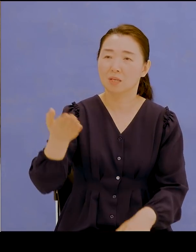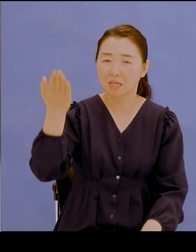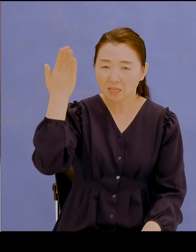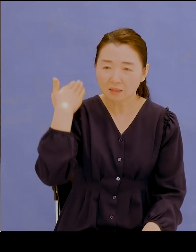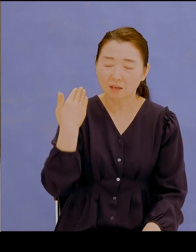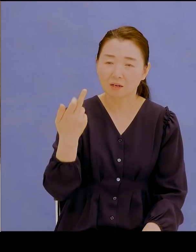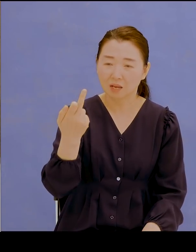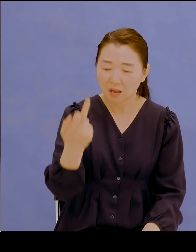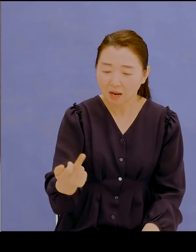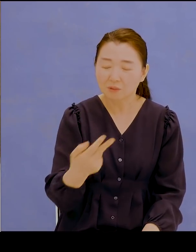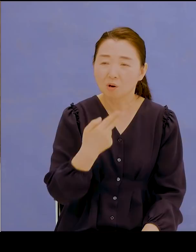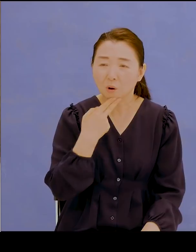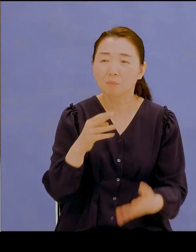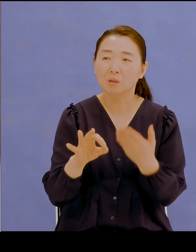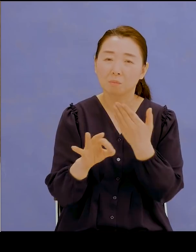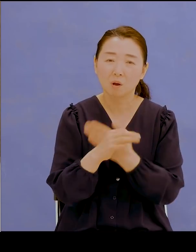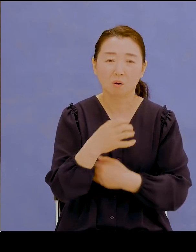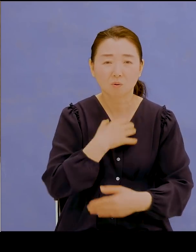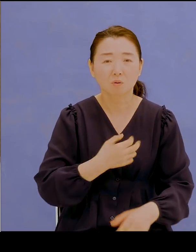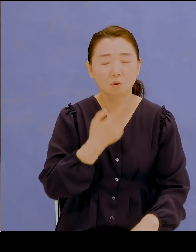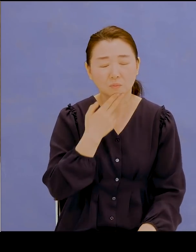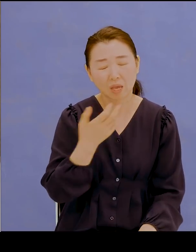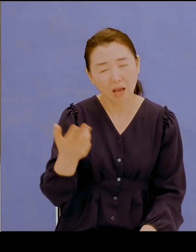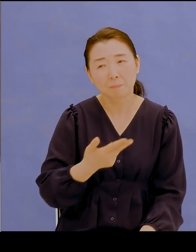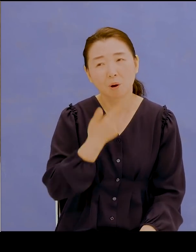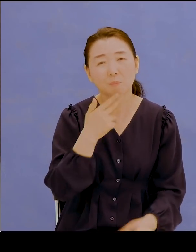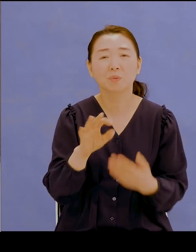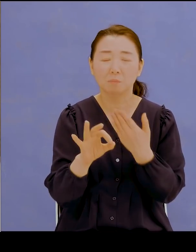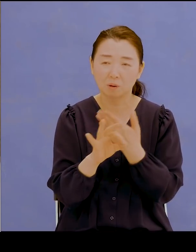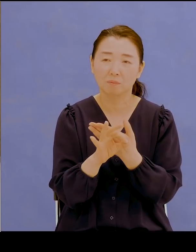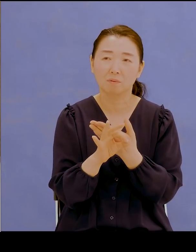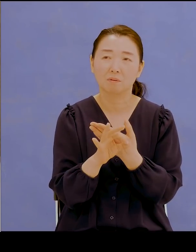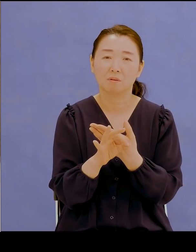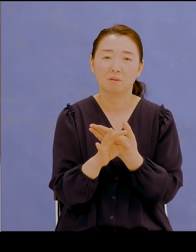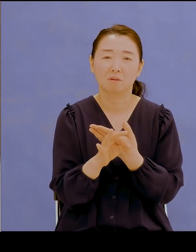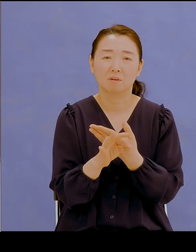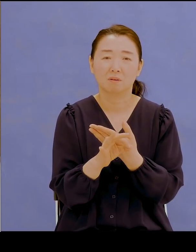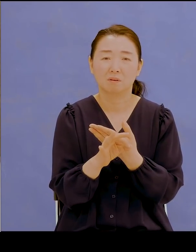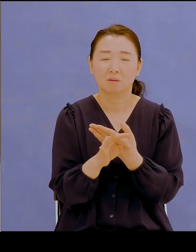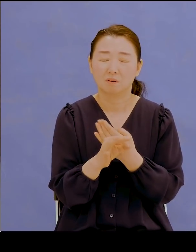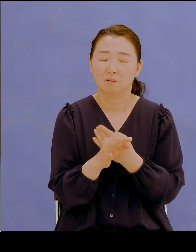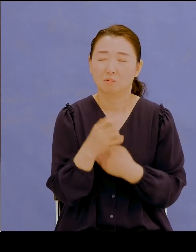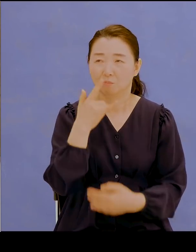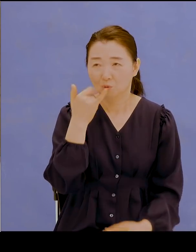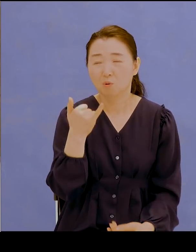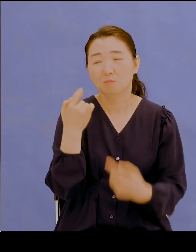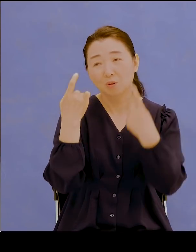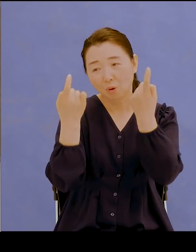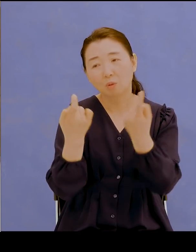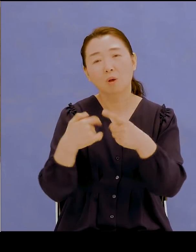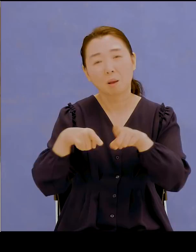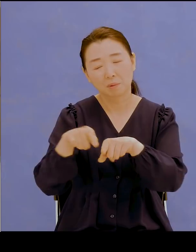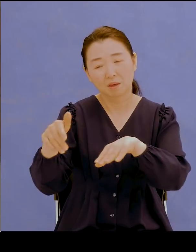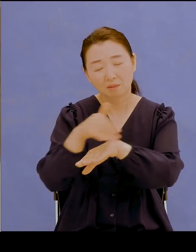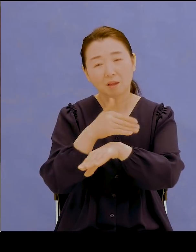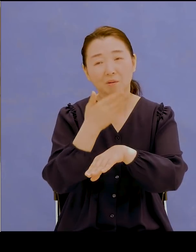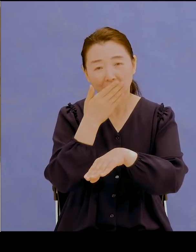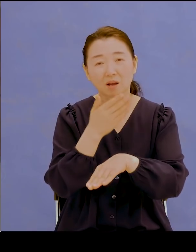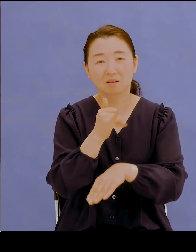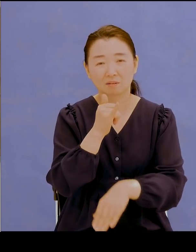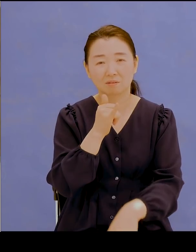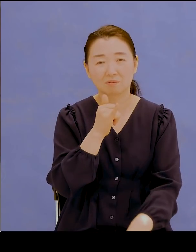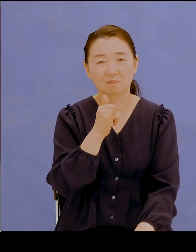없으면 우리 가족이 걱정거리는 그러니까 안 아프면 얘가 안 아프면 우리 엄마 아빠 지금 여행도 다니고